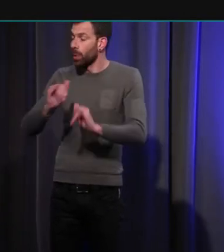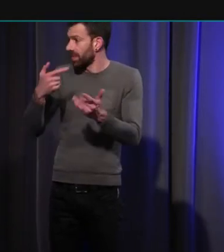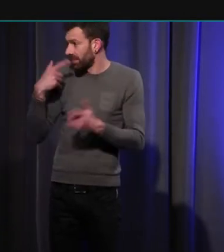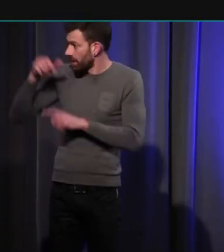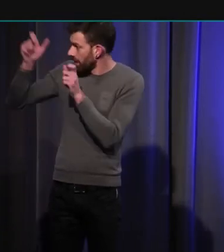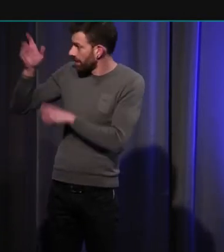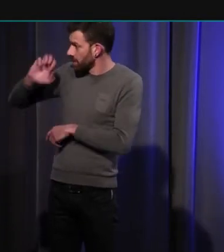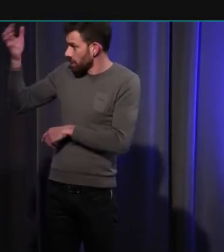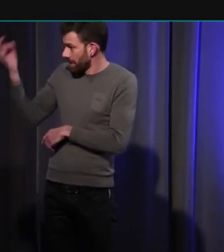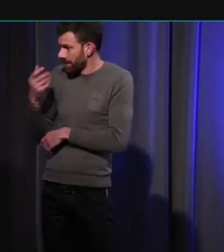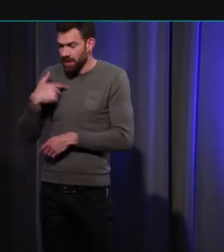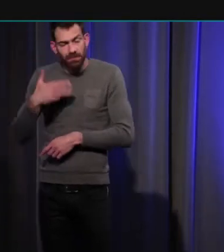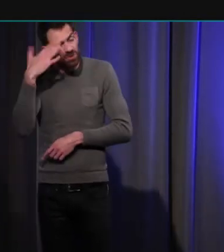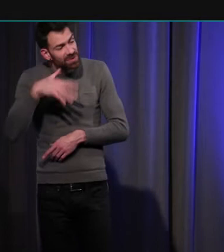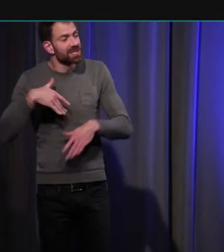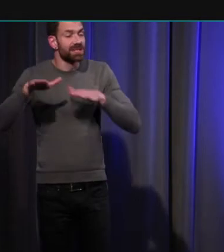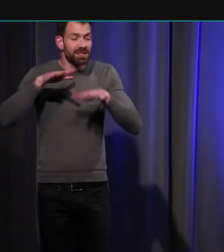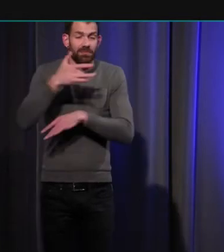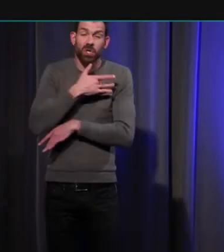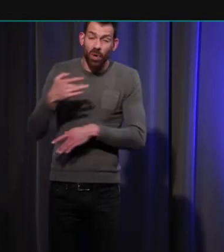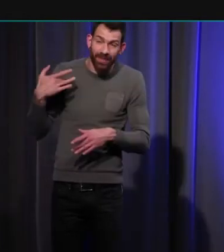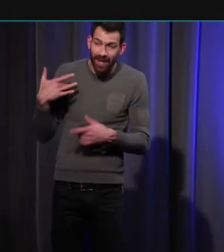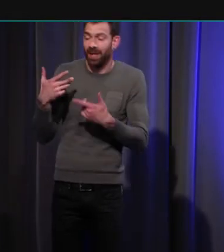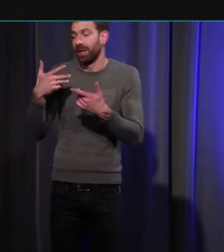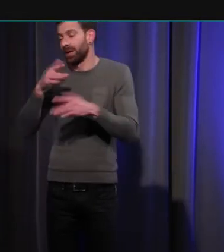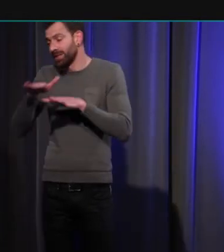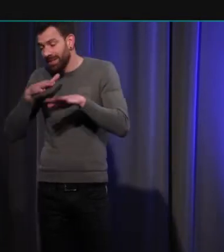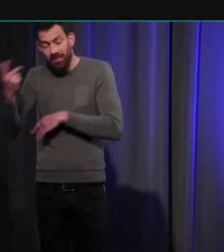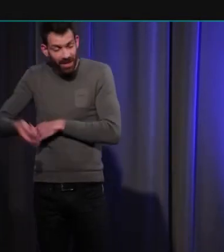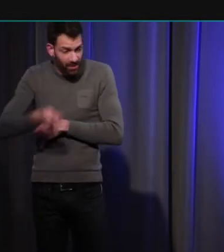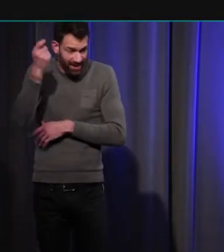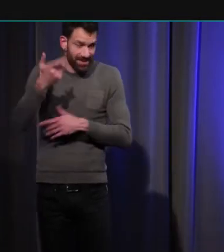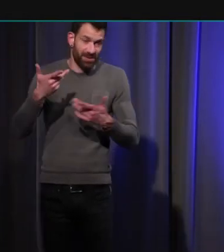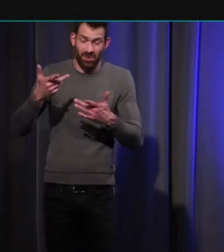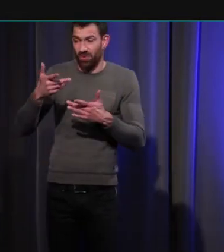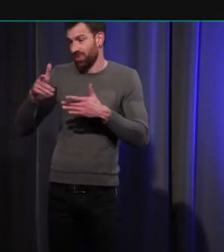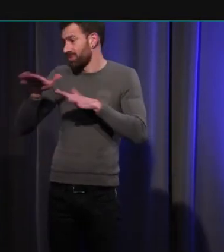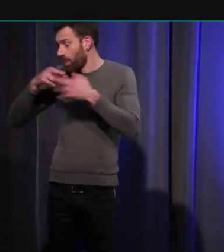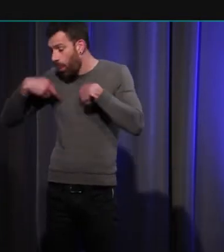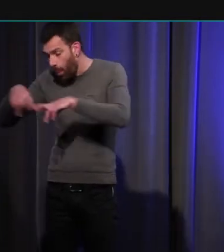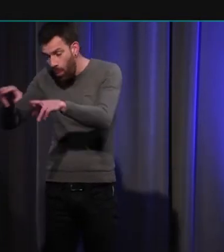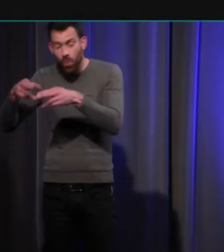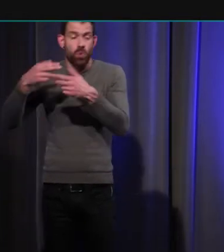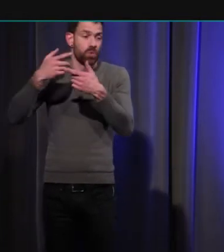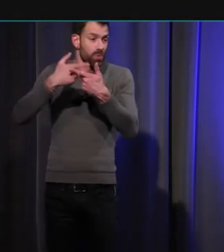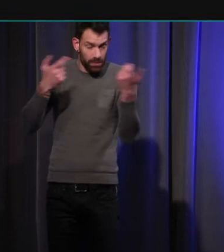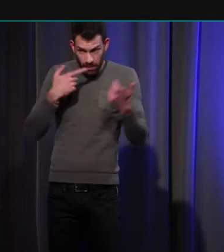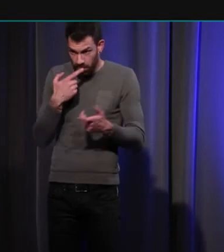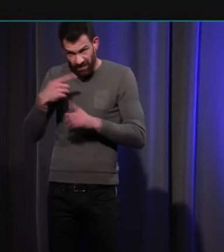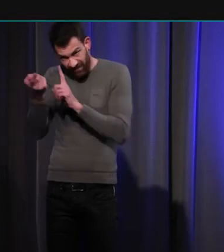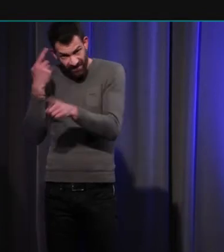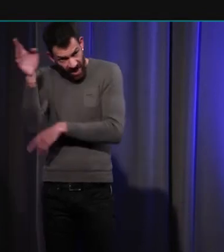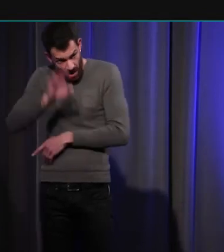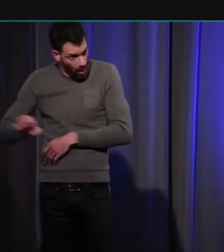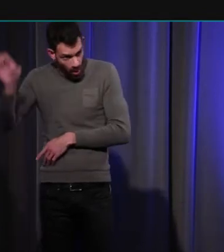disait ça mais tu sais le système de santé le système d'éducation c'est le système routier et c'est l'europe qui